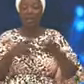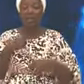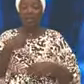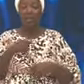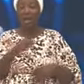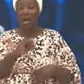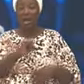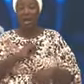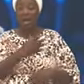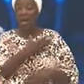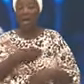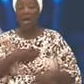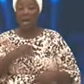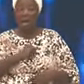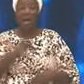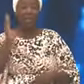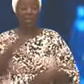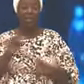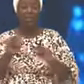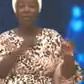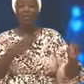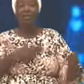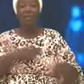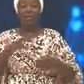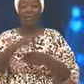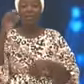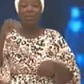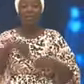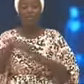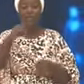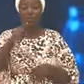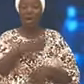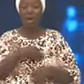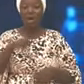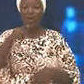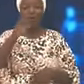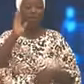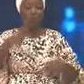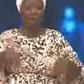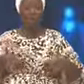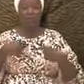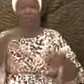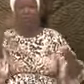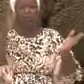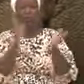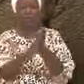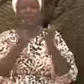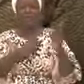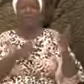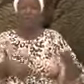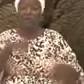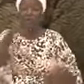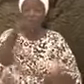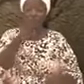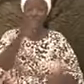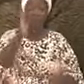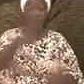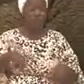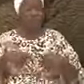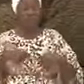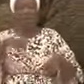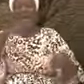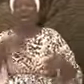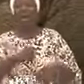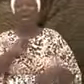esprit en vous et vous vivrez gloire à dieu tu vivras jets de